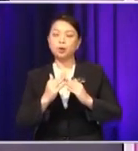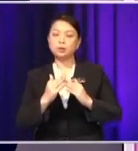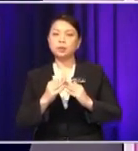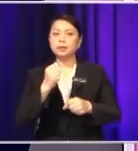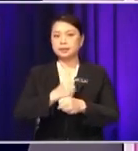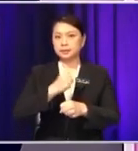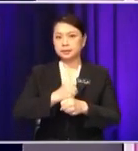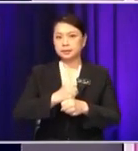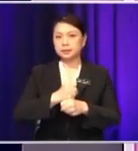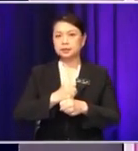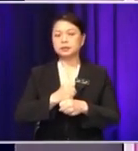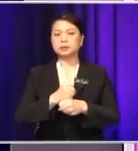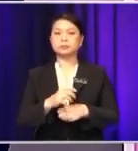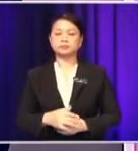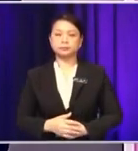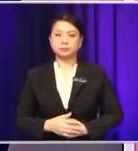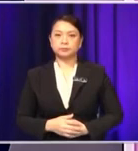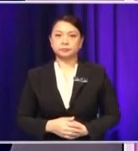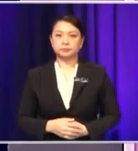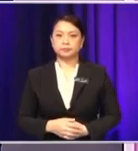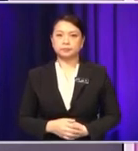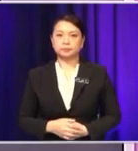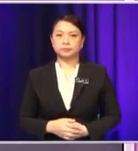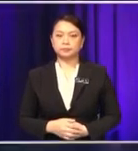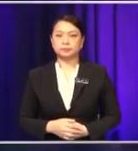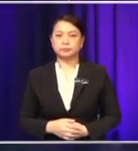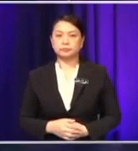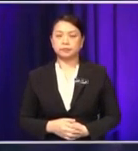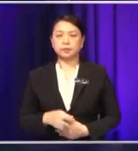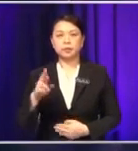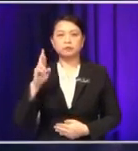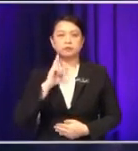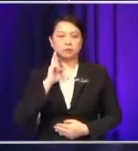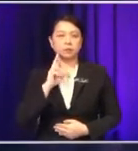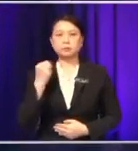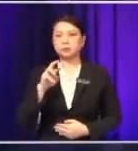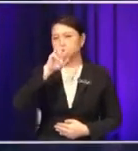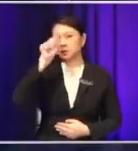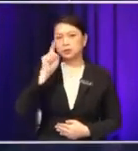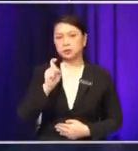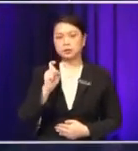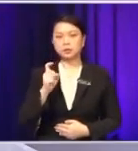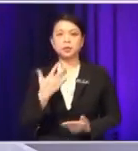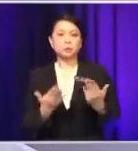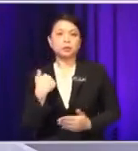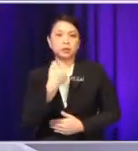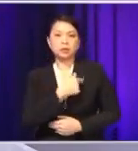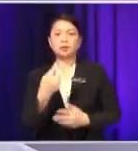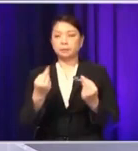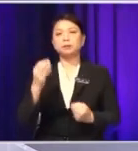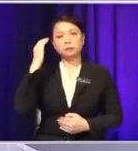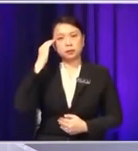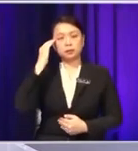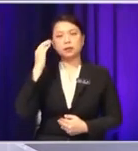3 dan sebagainya. Jadi itu saja daripada saya ini, Ria. Saya serahkan balik kepada Ria. Ria, ada satu soalan untuk Tuan, boleh? Yeah. Mungkin kita nak tahu juga apa